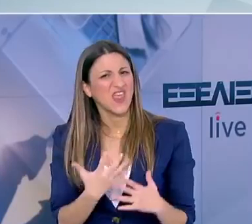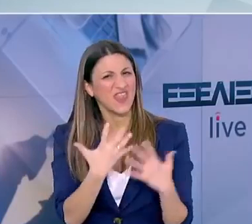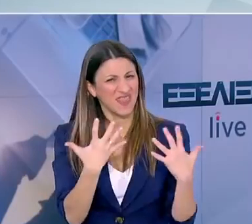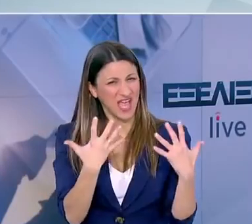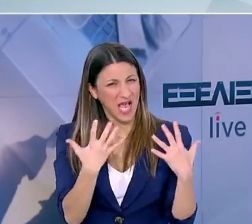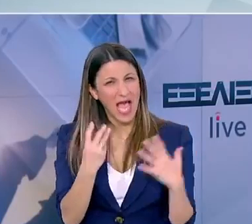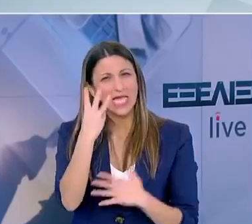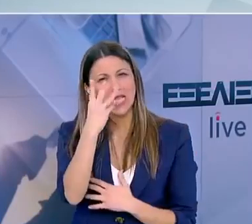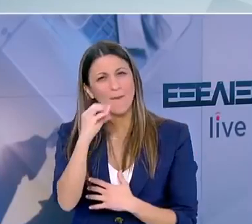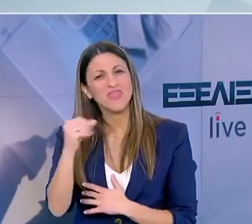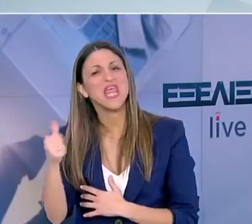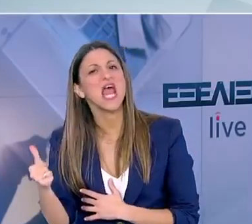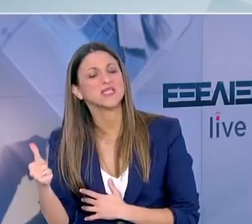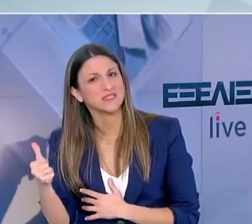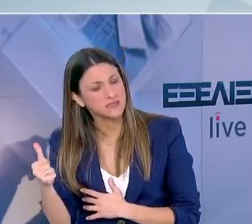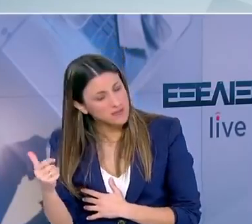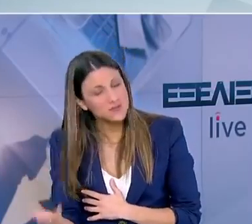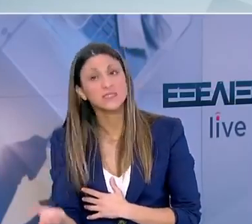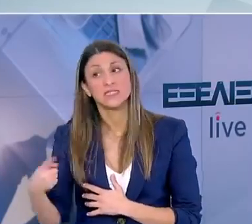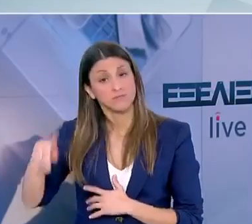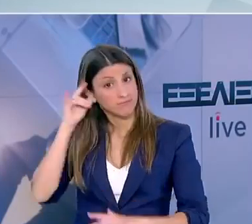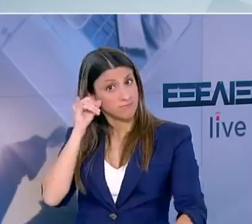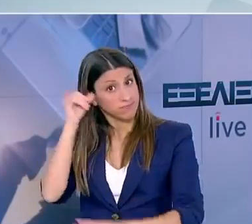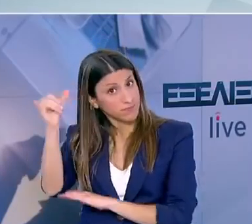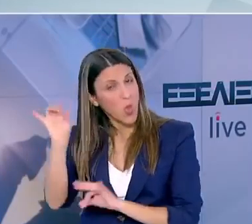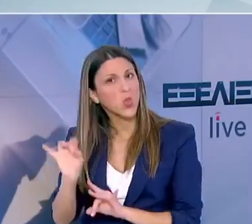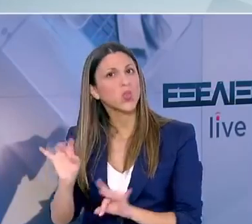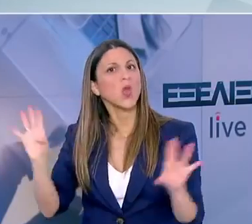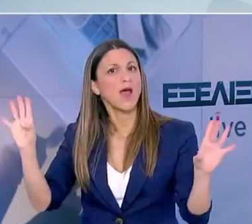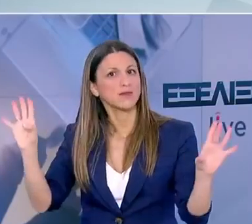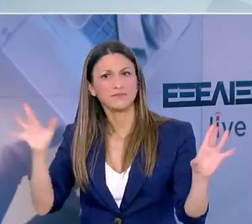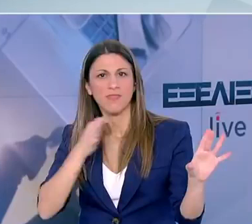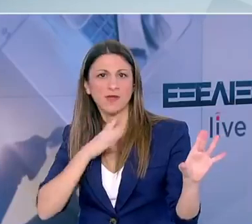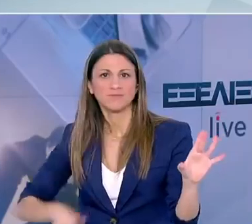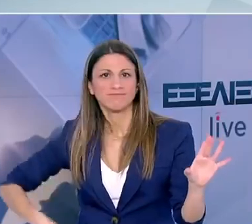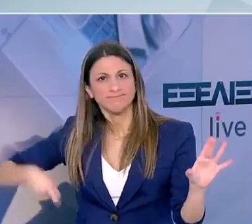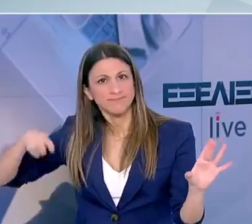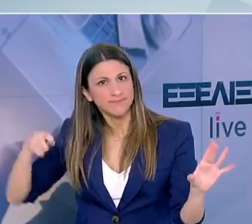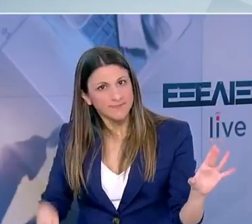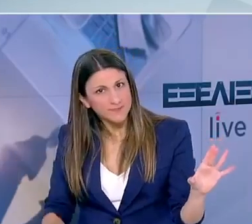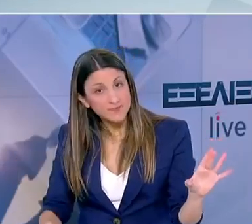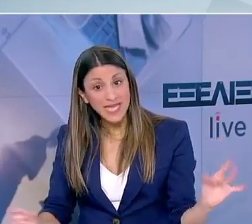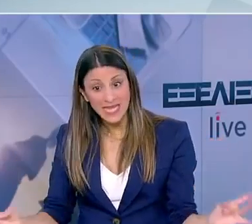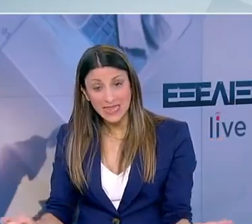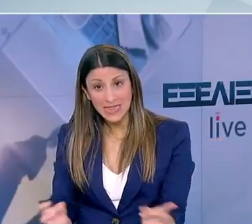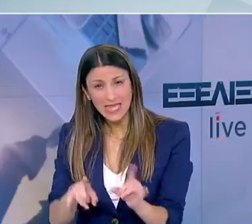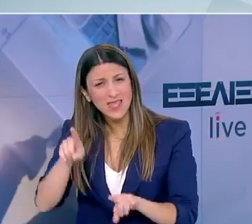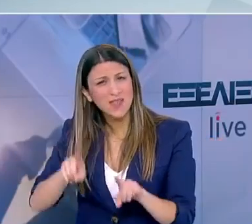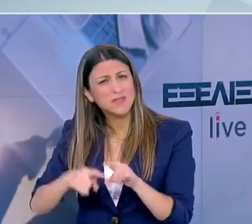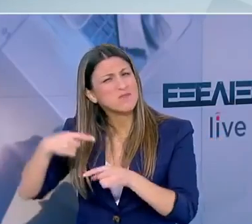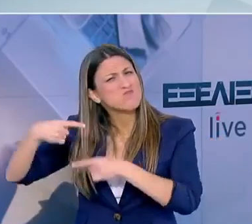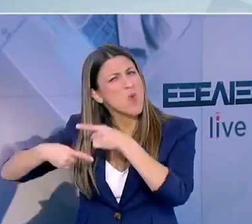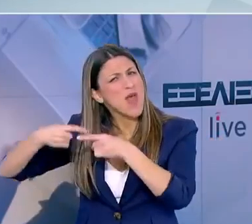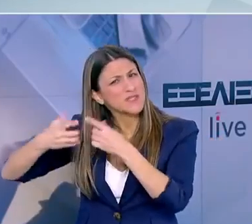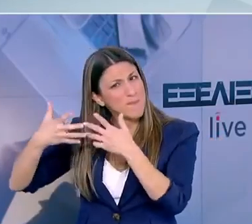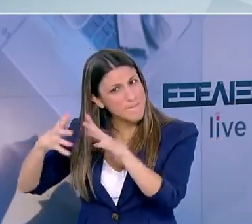10306, επισημαίνεται ότι η επικοινωνία των πολιτών είναι δωρεάν και δεν επιφέρει καμία χρέωση. Σε κάποιες περιπτώσεις που υπήρξαν χρεώσεις μέχρι